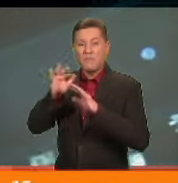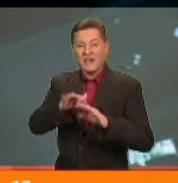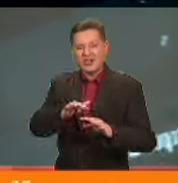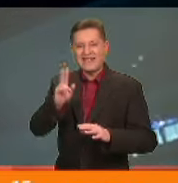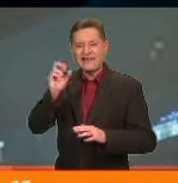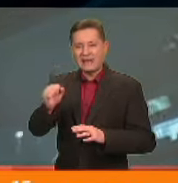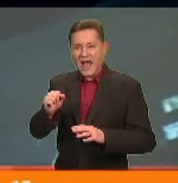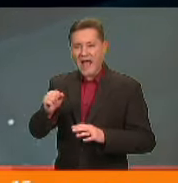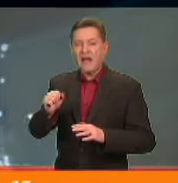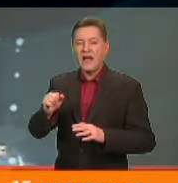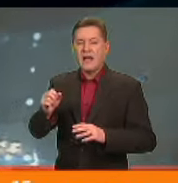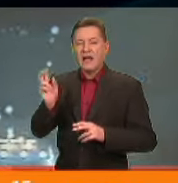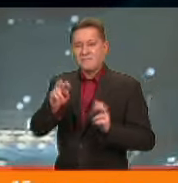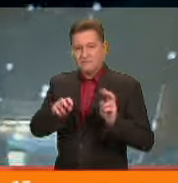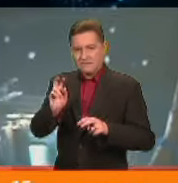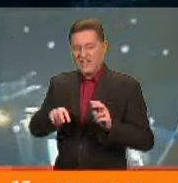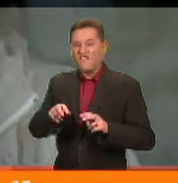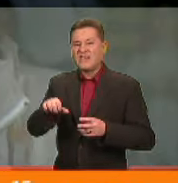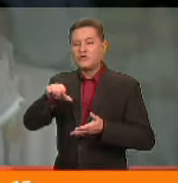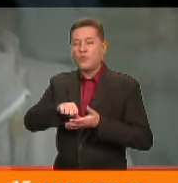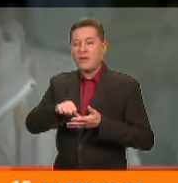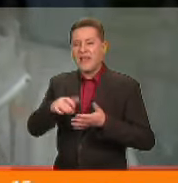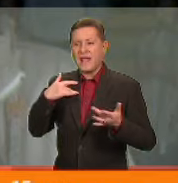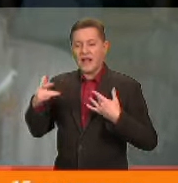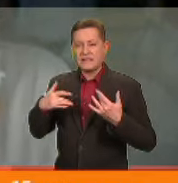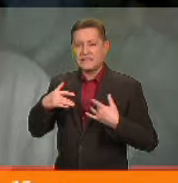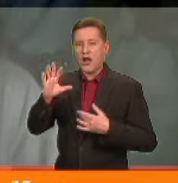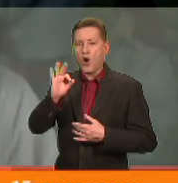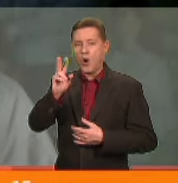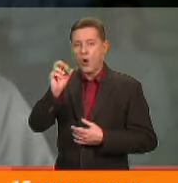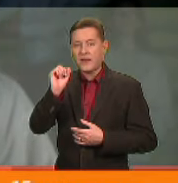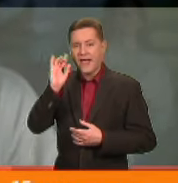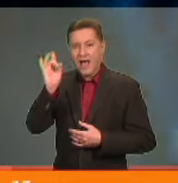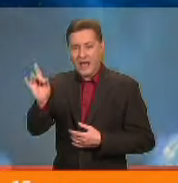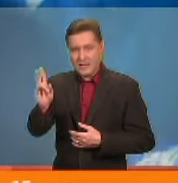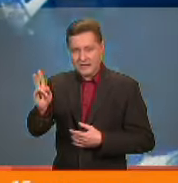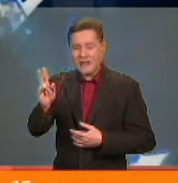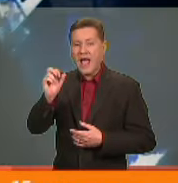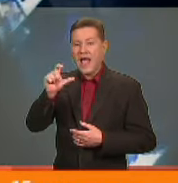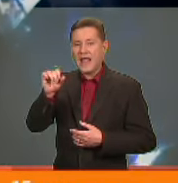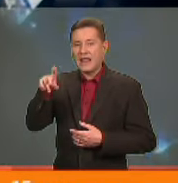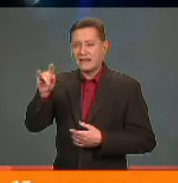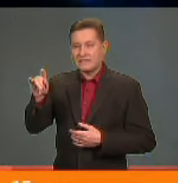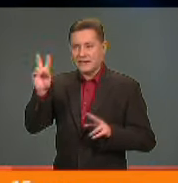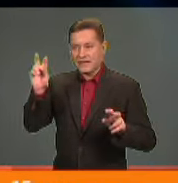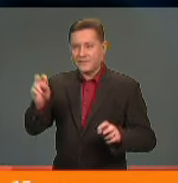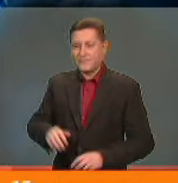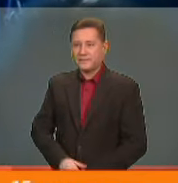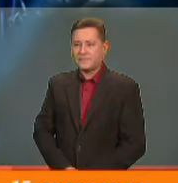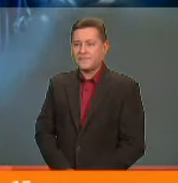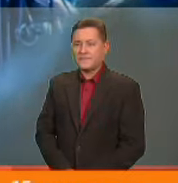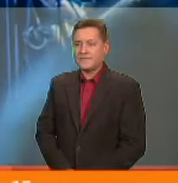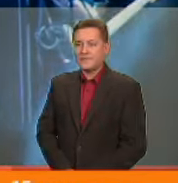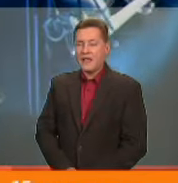руках. Но, тем не менее, именно они сегодня делают так, чтобы мы тут спокойно и счастливо могли отмечать